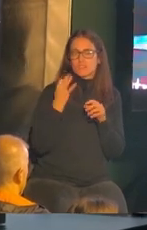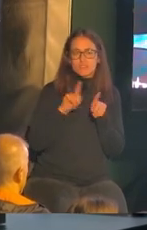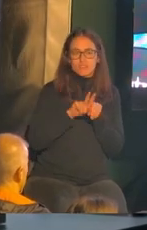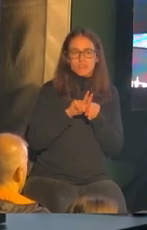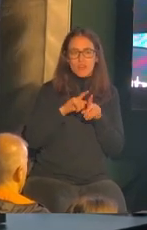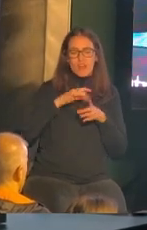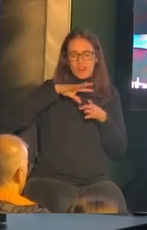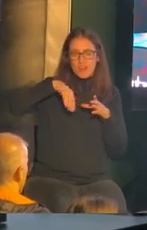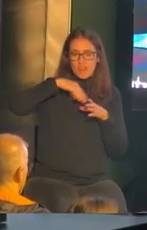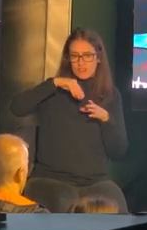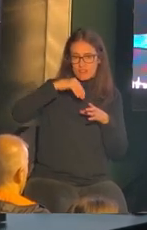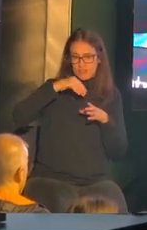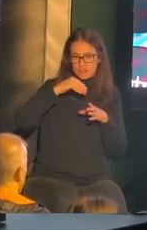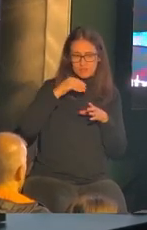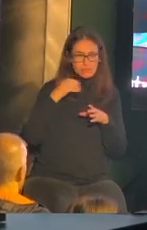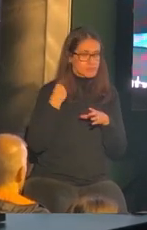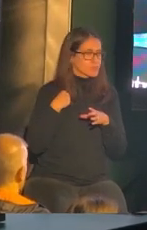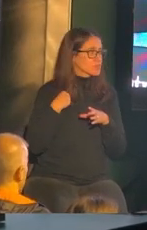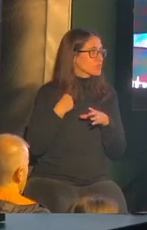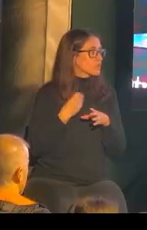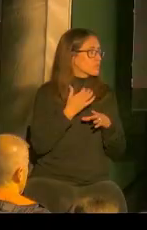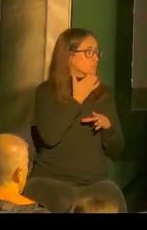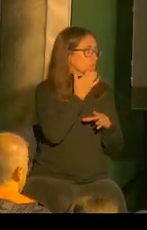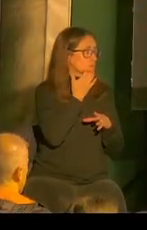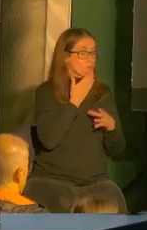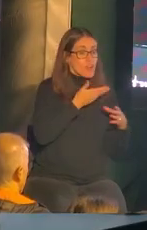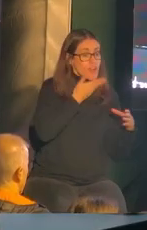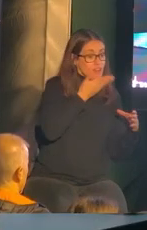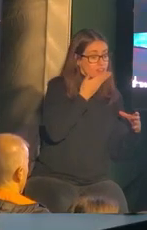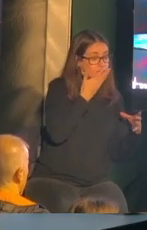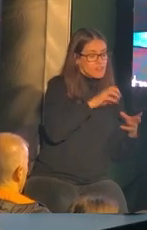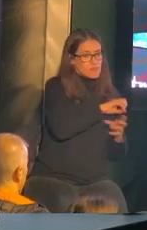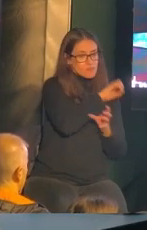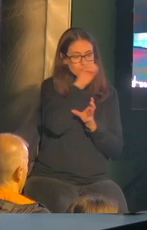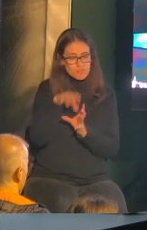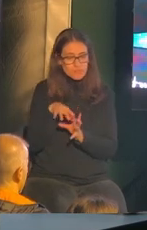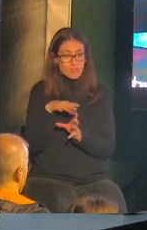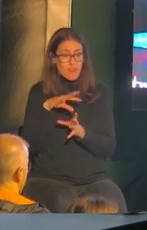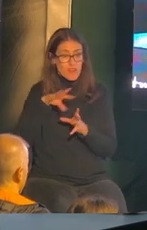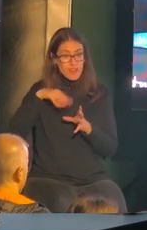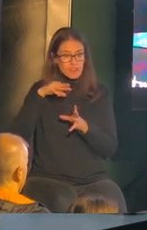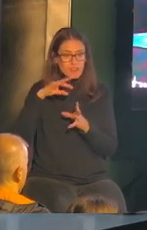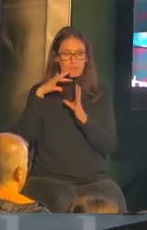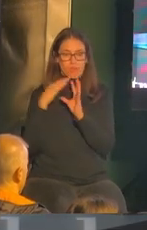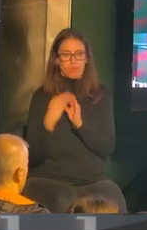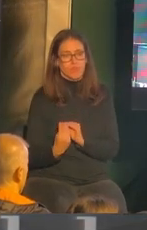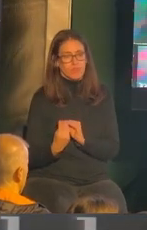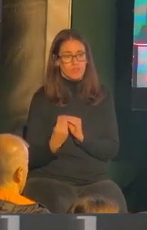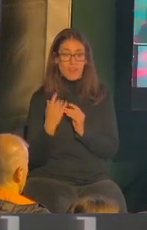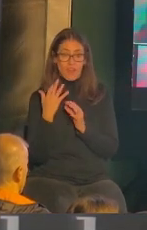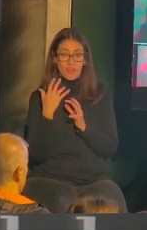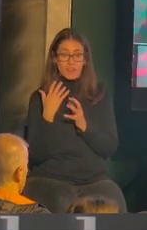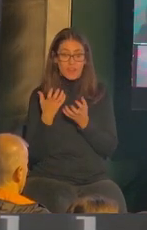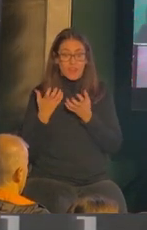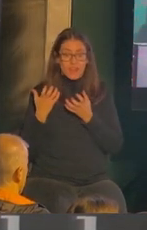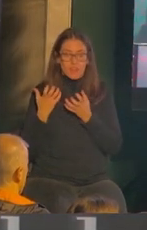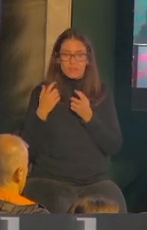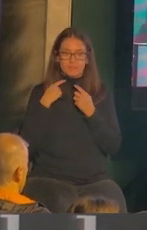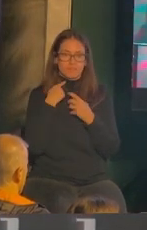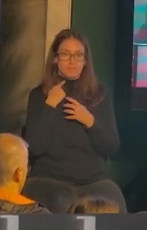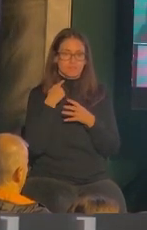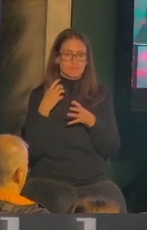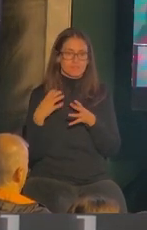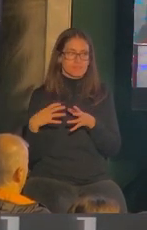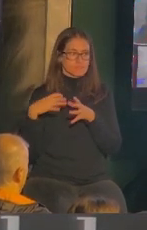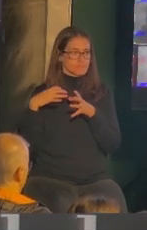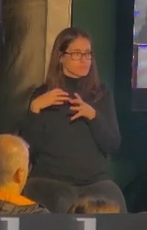afegeixo això calent a la nata, s'ha desfet. Ja no tindríem mousse. Tot l'aire que hem aconseguit el perdríem. Per tant,